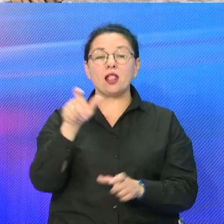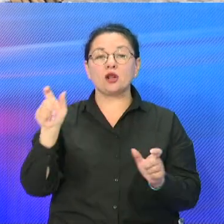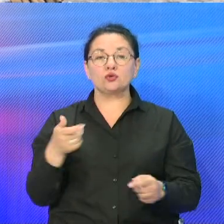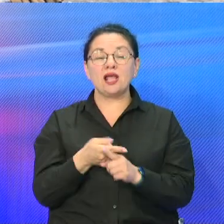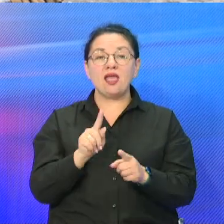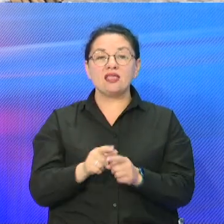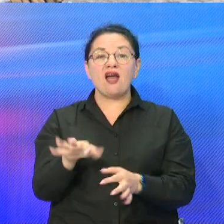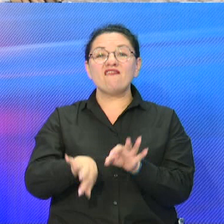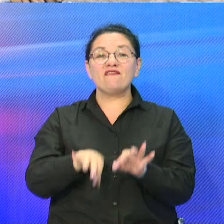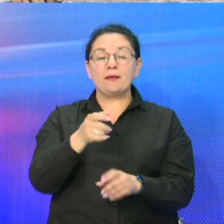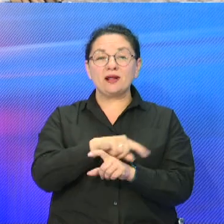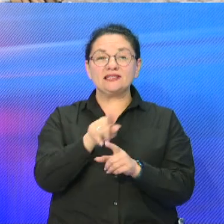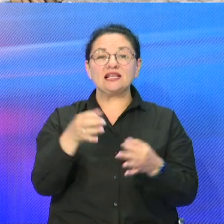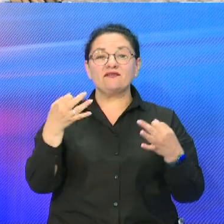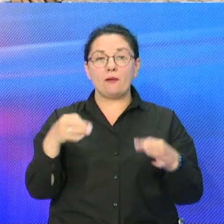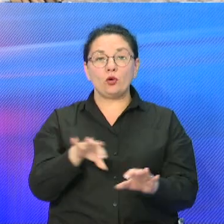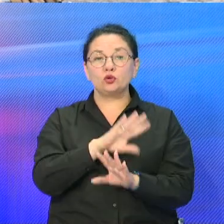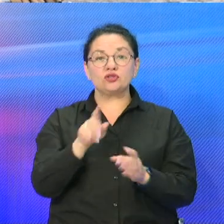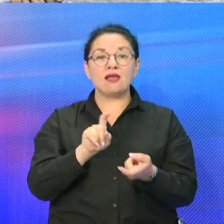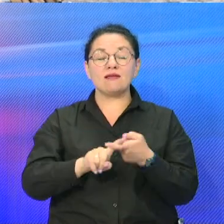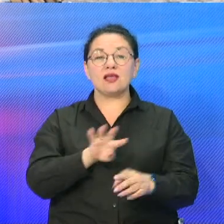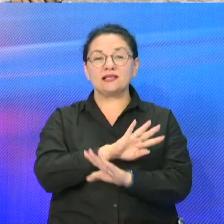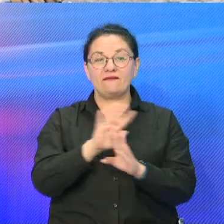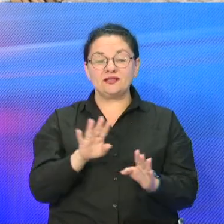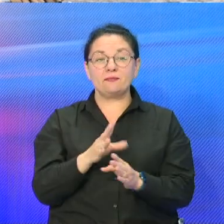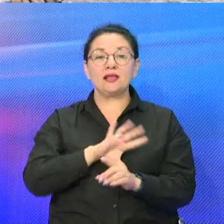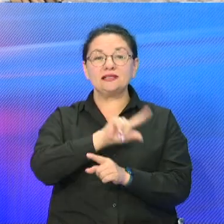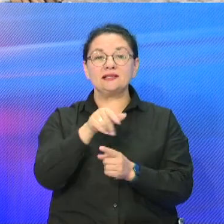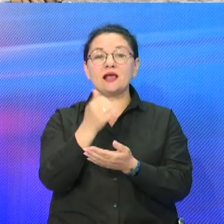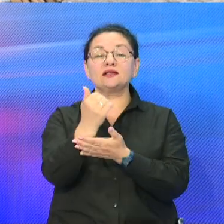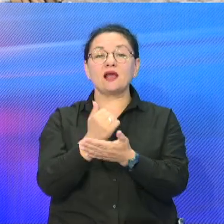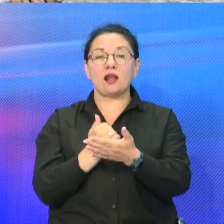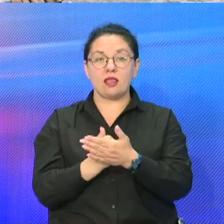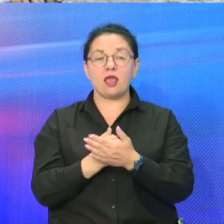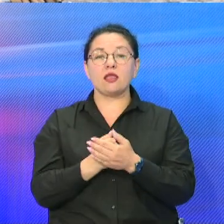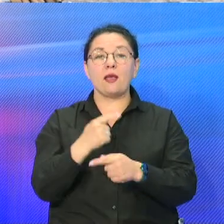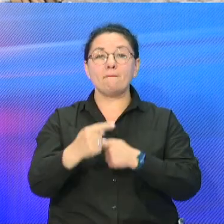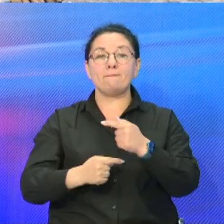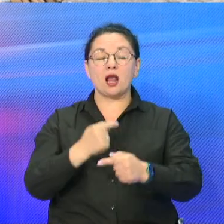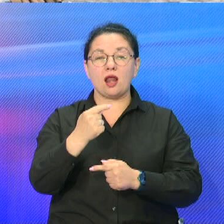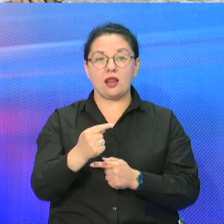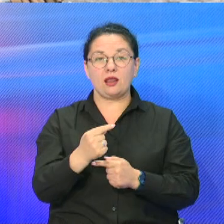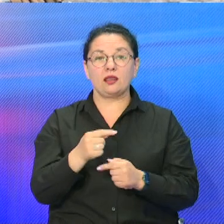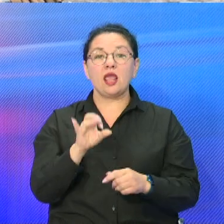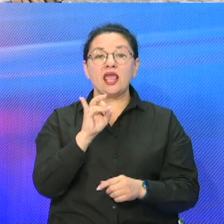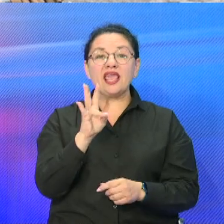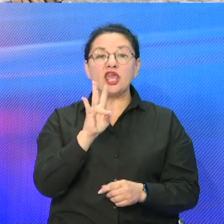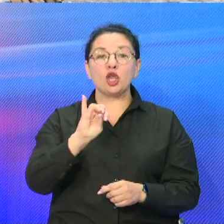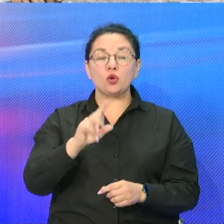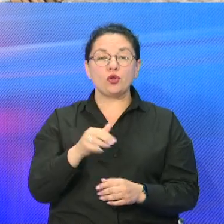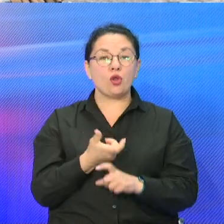за независимость, это выбор за жизнь и сохранение преемственности поколений. Июнь – страшный